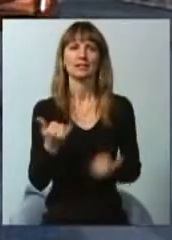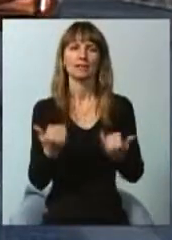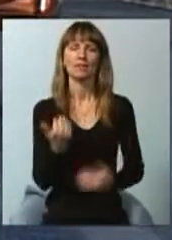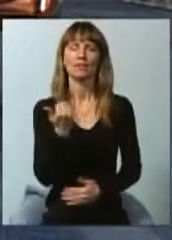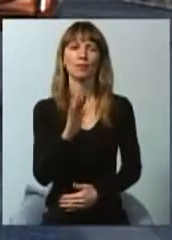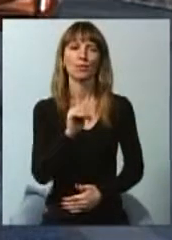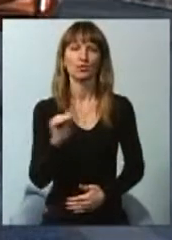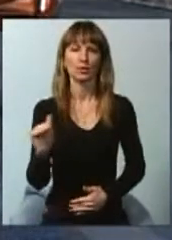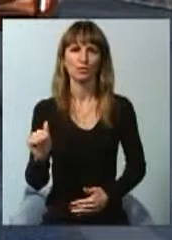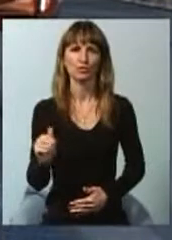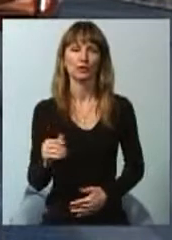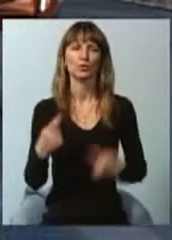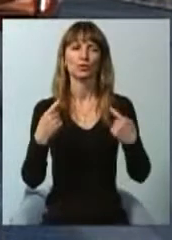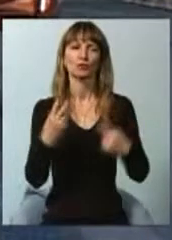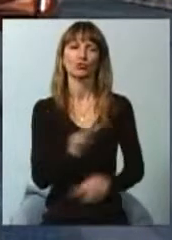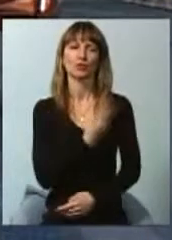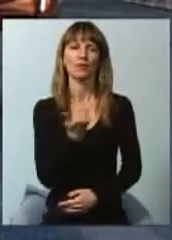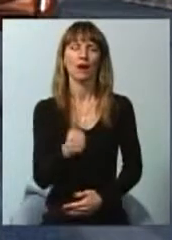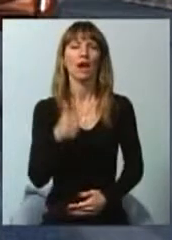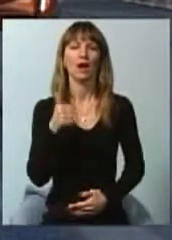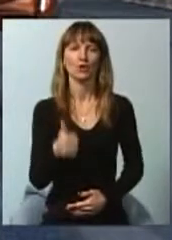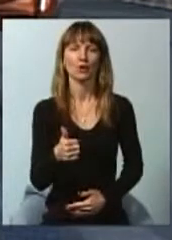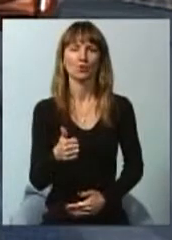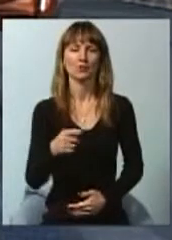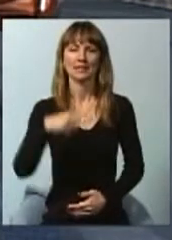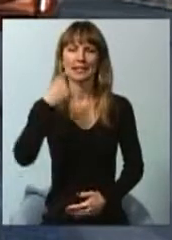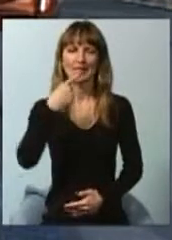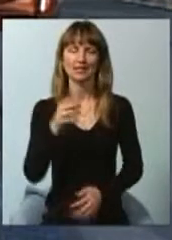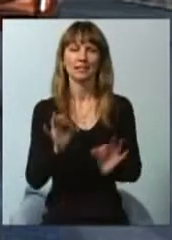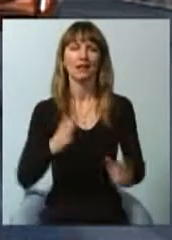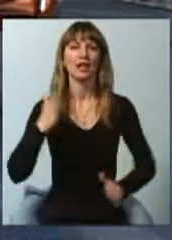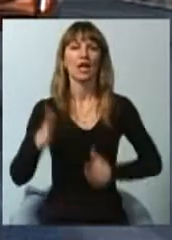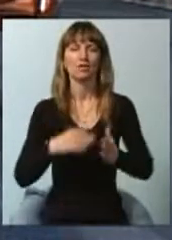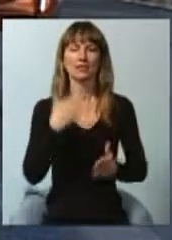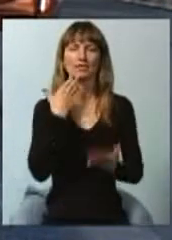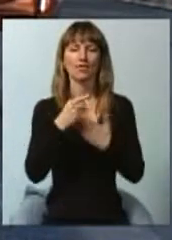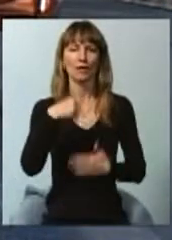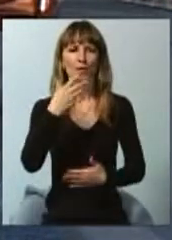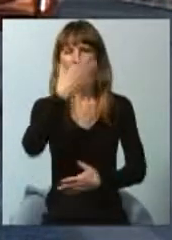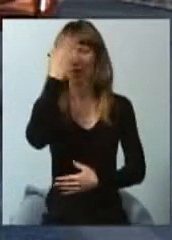вами прощаємося. Зичимо вам гарного, гарної дикції, по-перше. Тренуйте свою вимову та